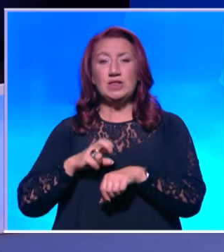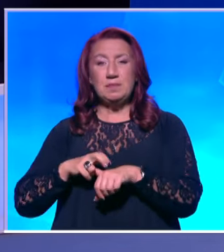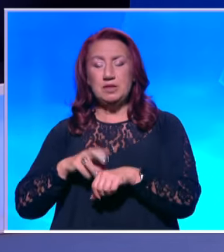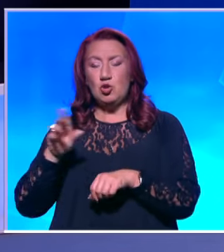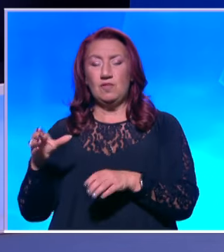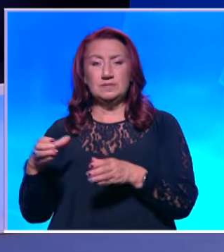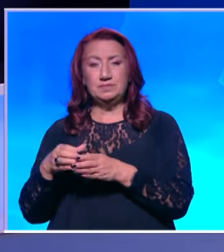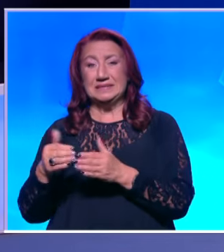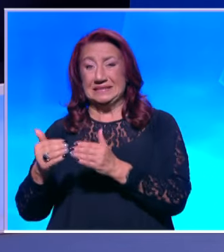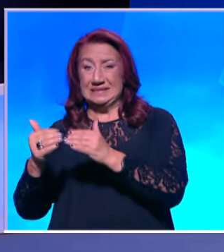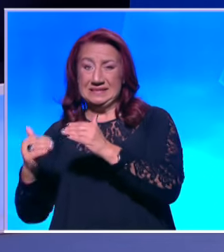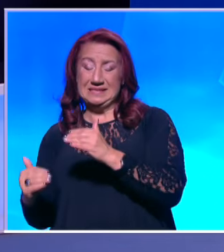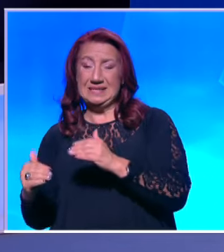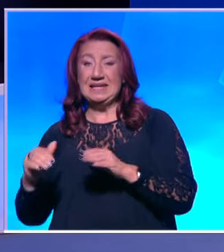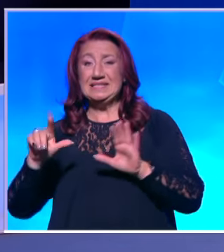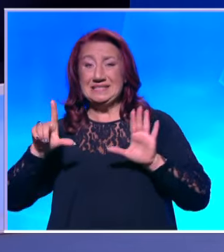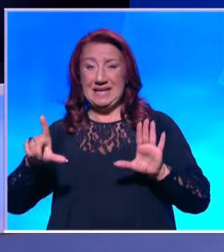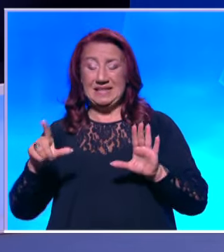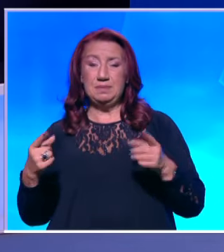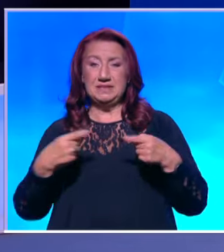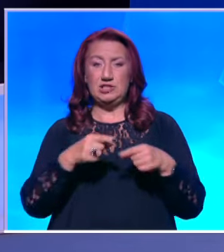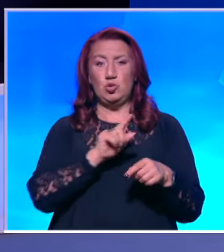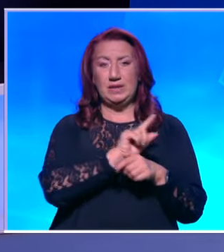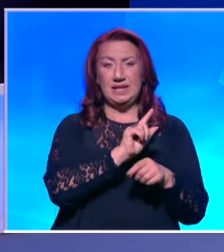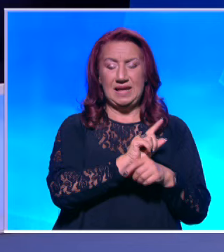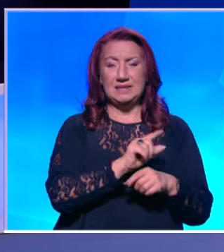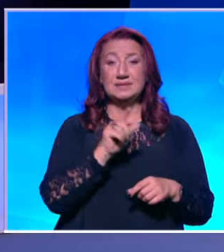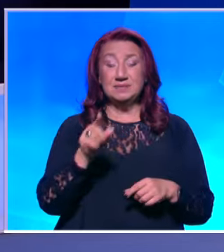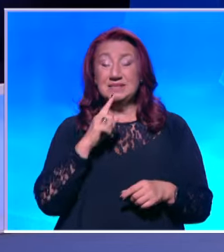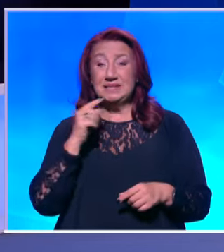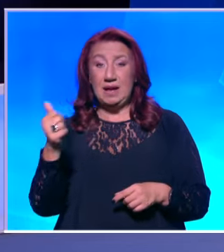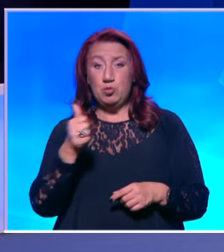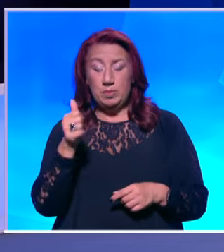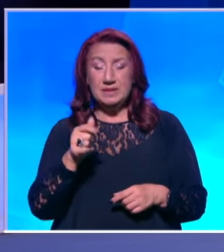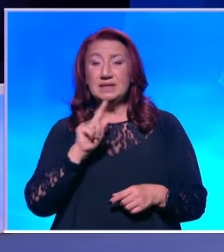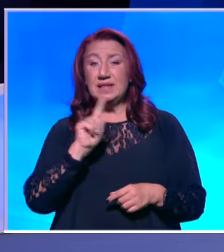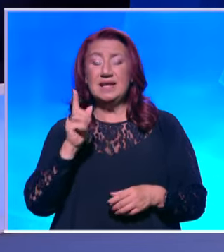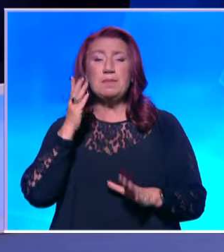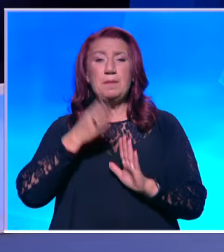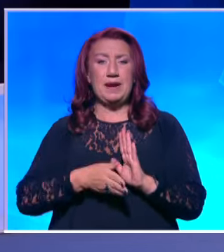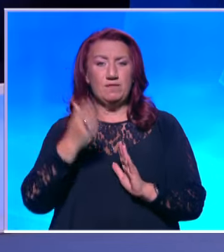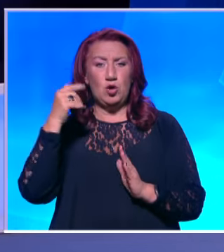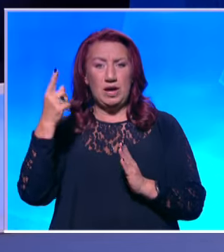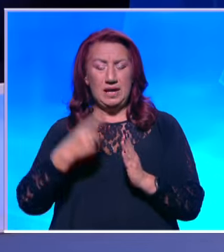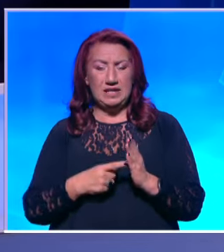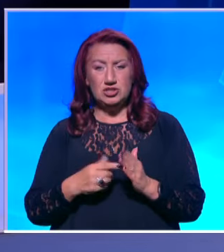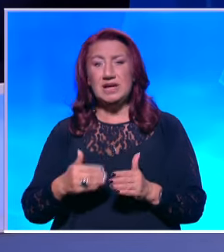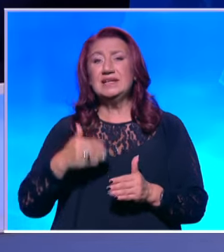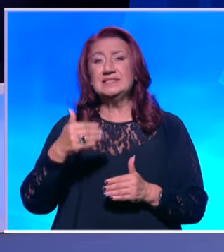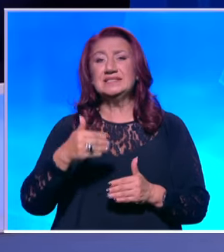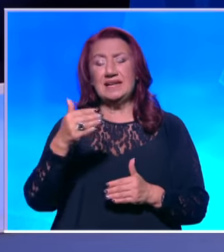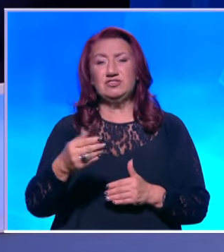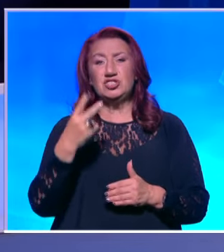със седем на 11 точки за да триумфират европейците нямат право на грешка в оставащите два мача в момента играят франси фо и